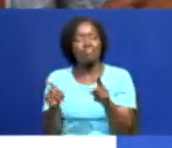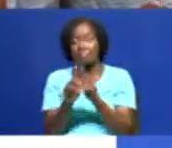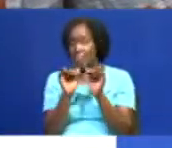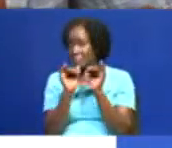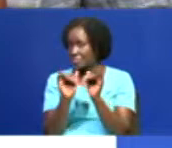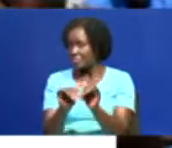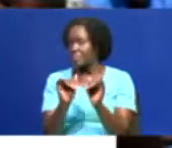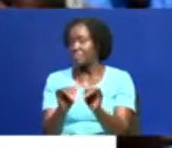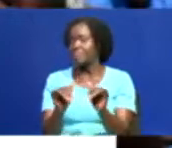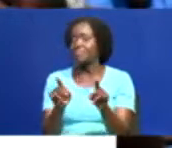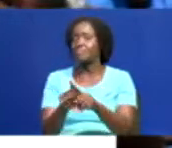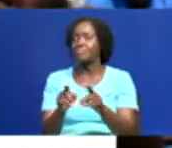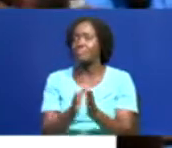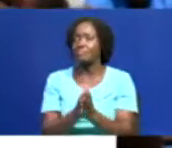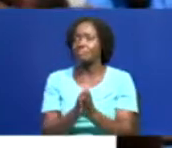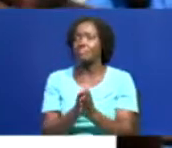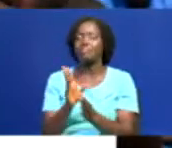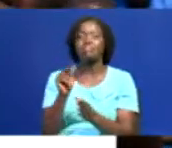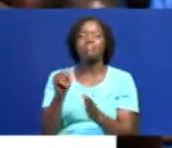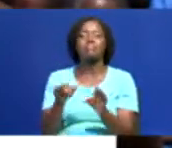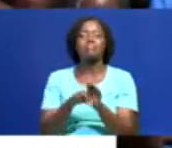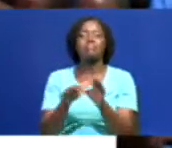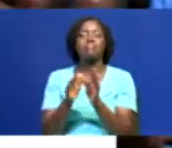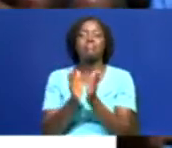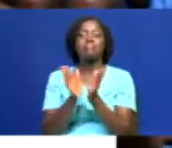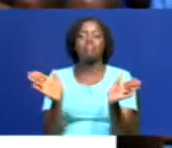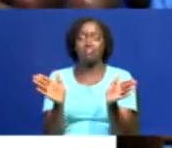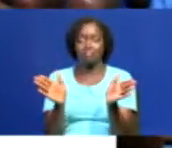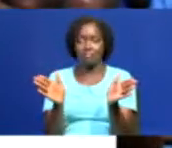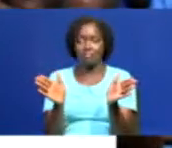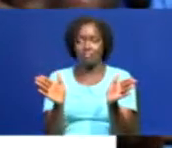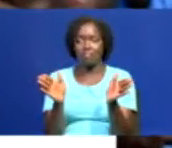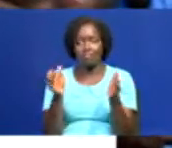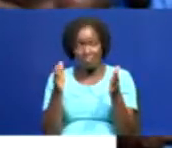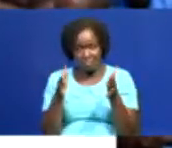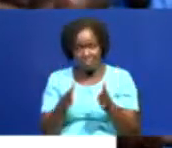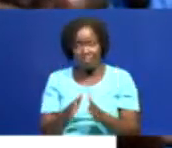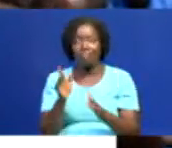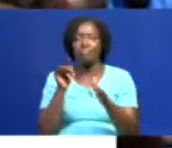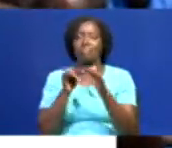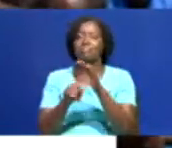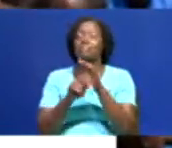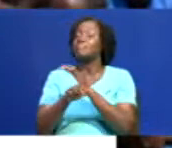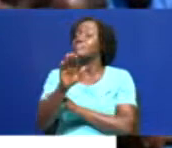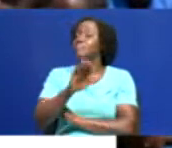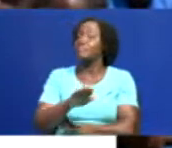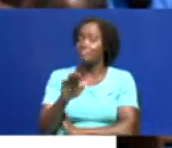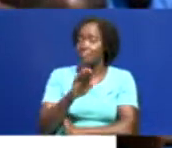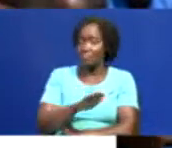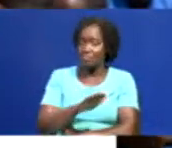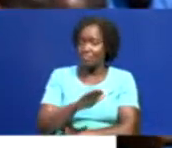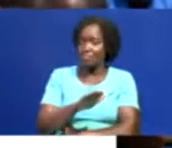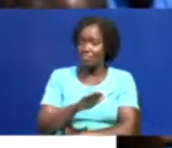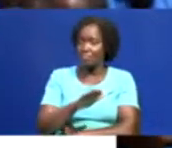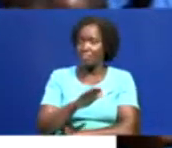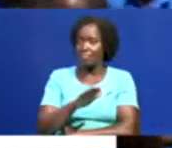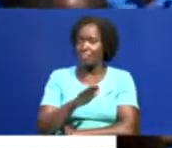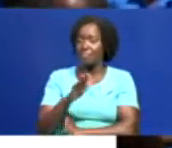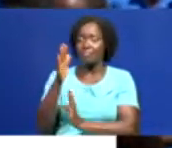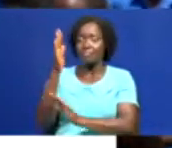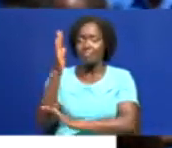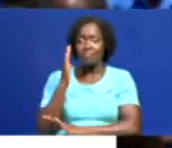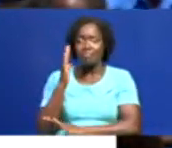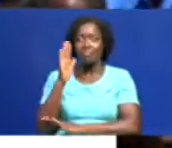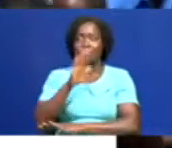hivyo hivyo. No member of the public is allowed to access those areas. They are security